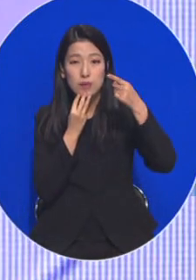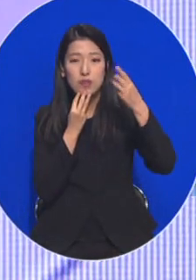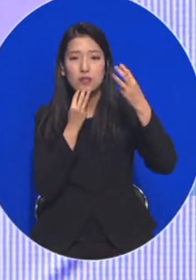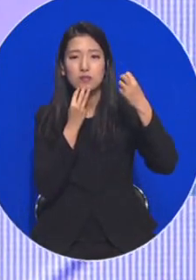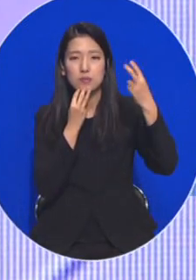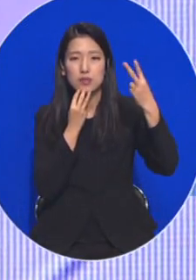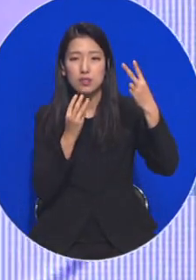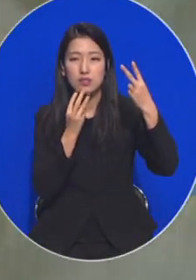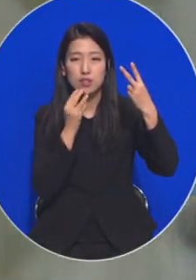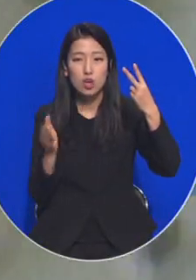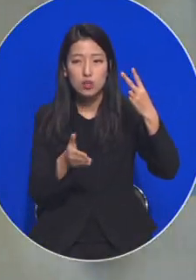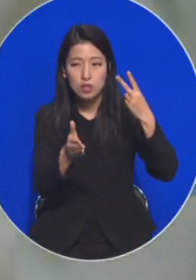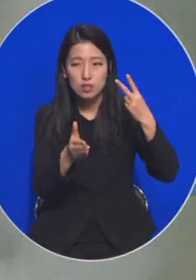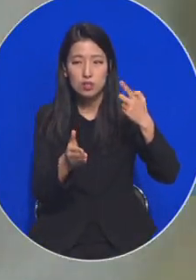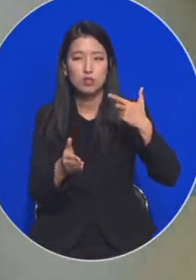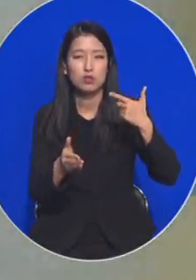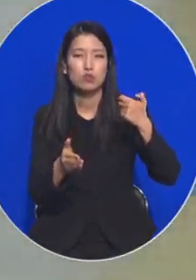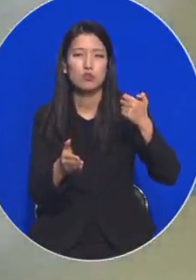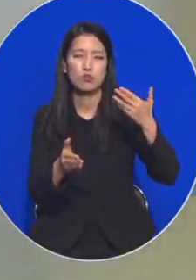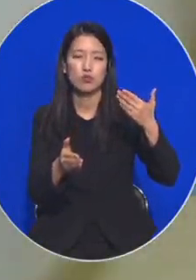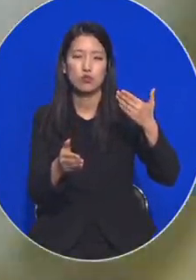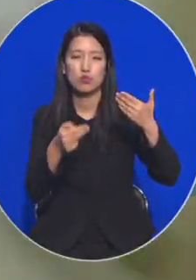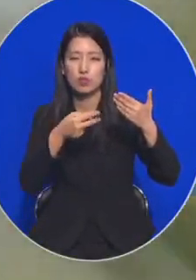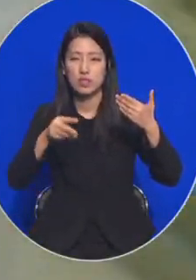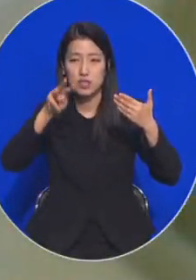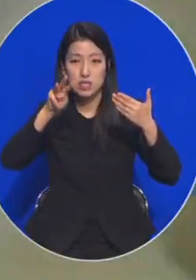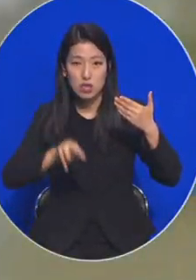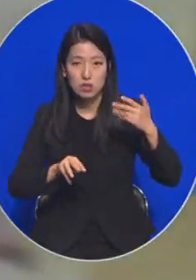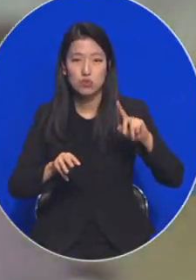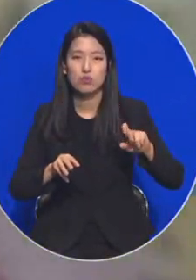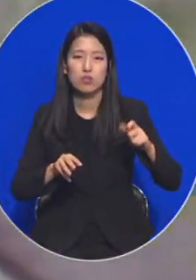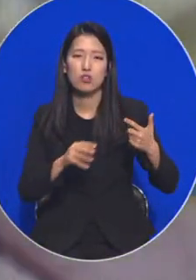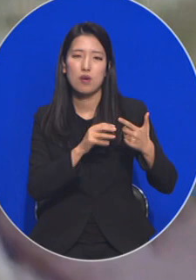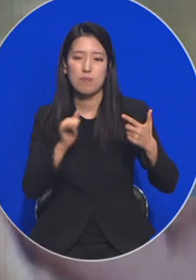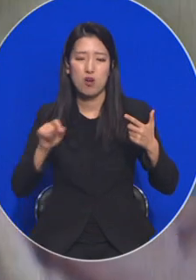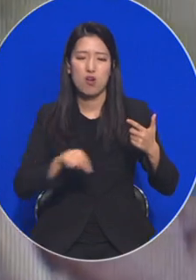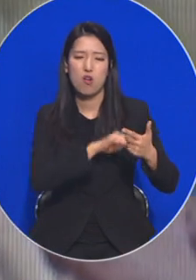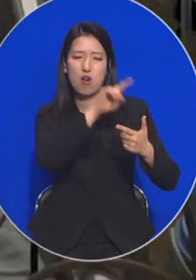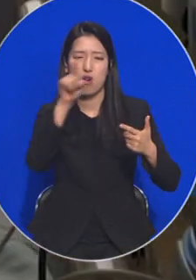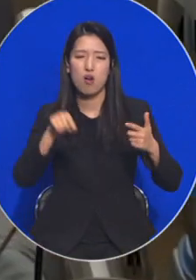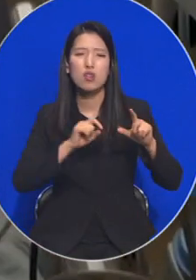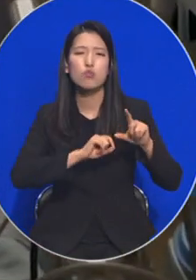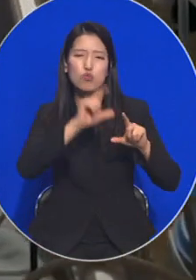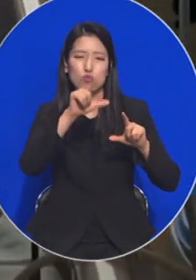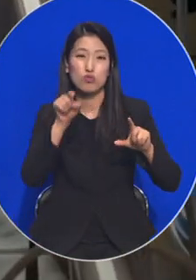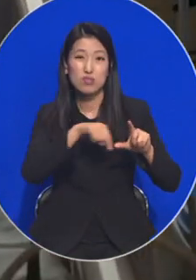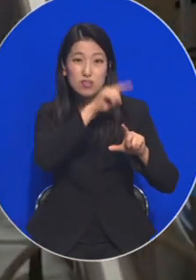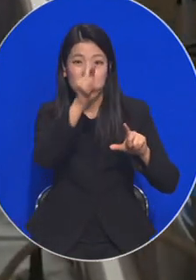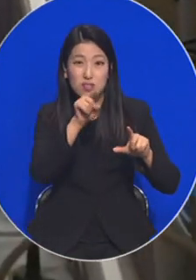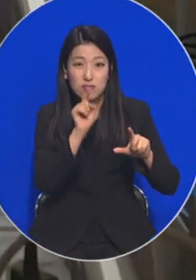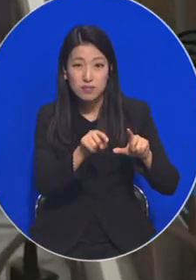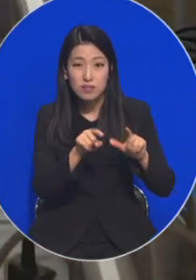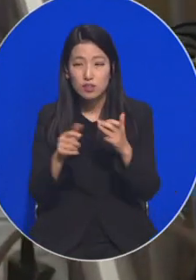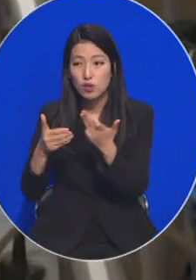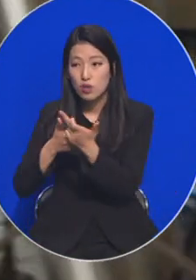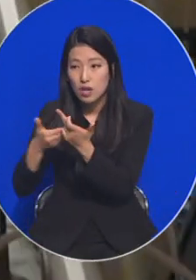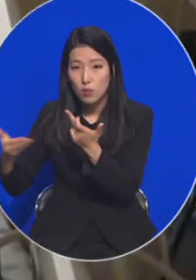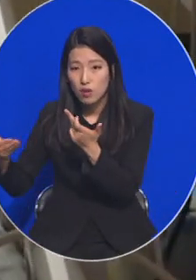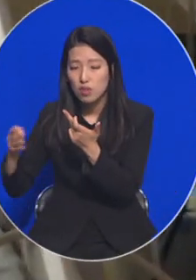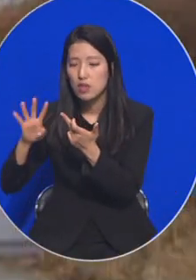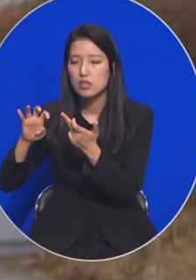69명 인천 16명 등 수도권에서 다수 낳았고 강원 해서도 45명이 없진 자 가 발생